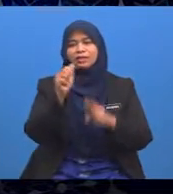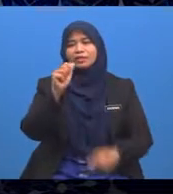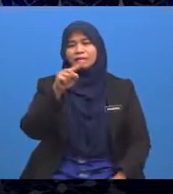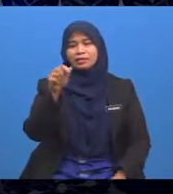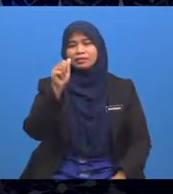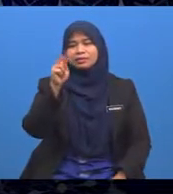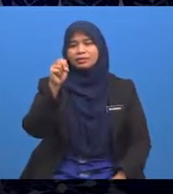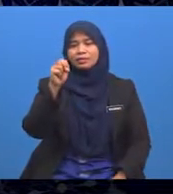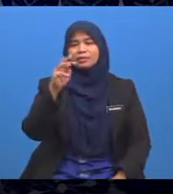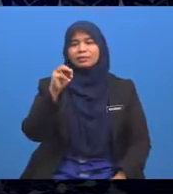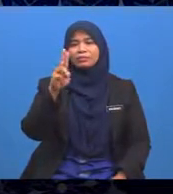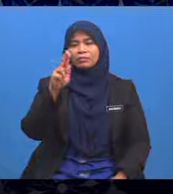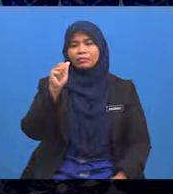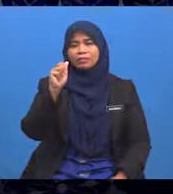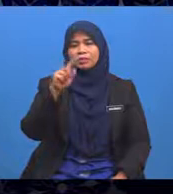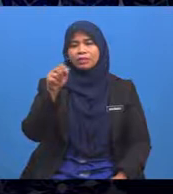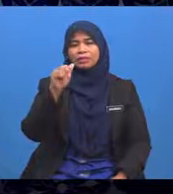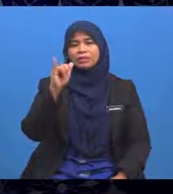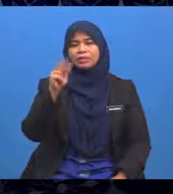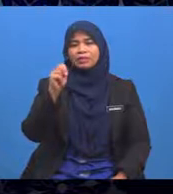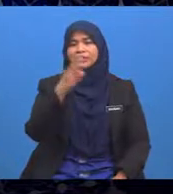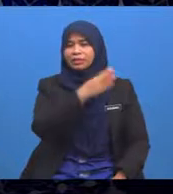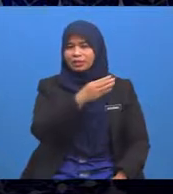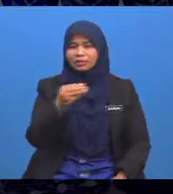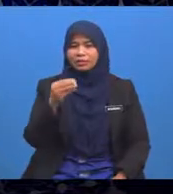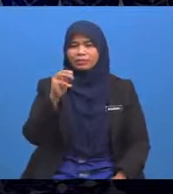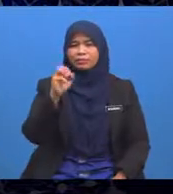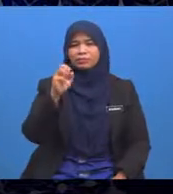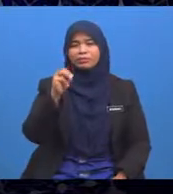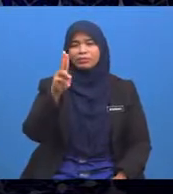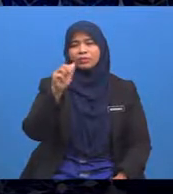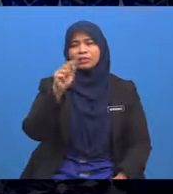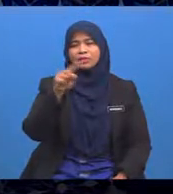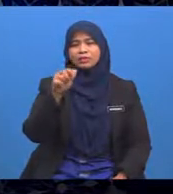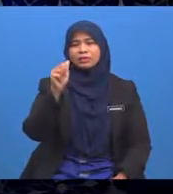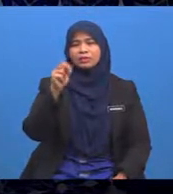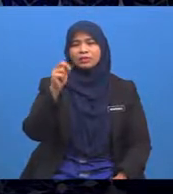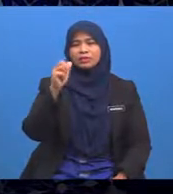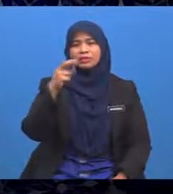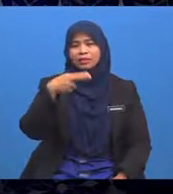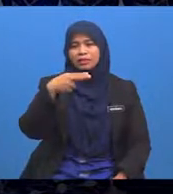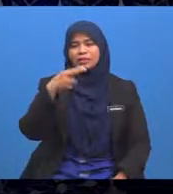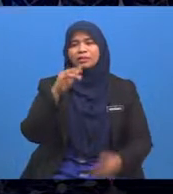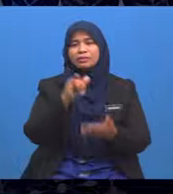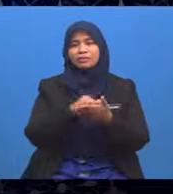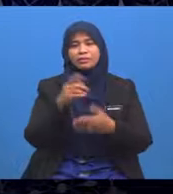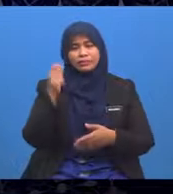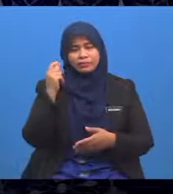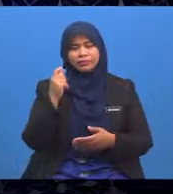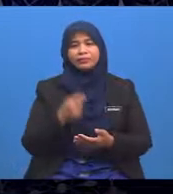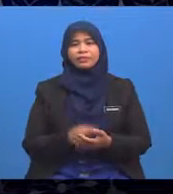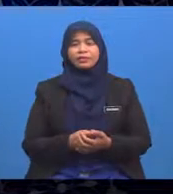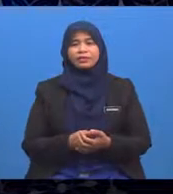muazzin dan muazzanah itu tadi? Ustazah percaya murid-murid telah faham dan jelas